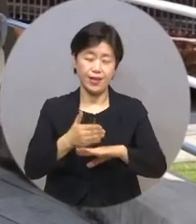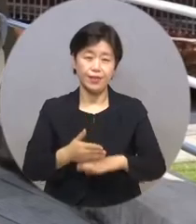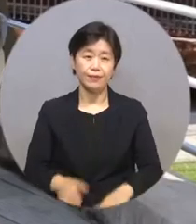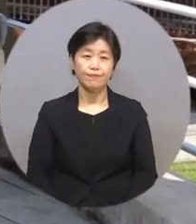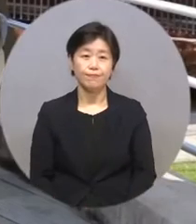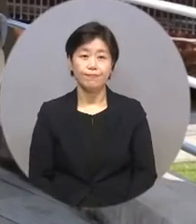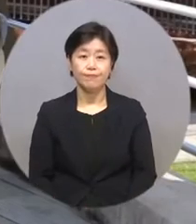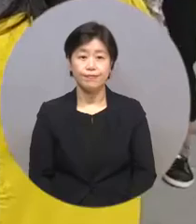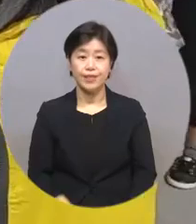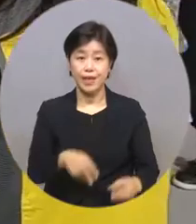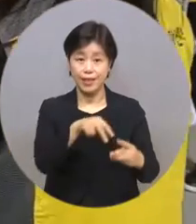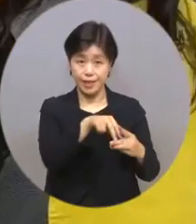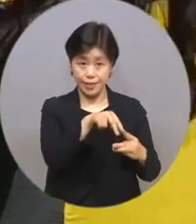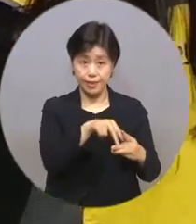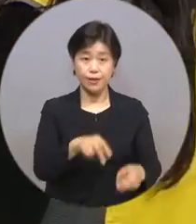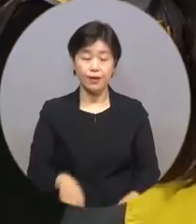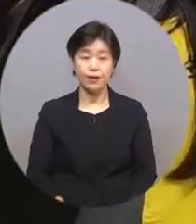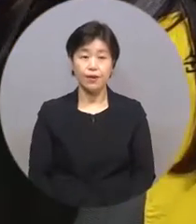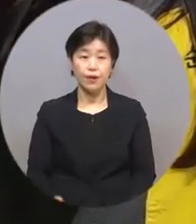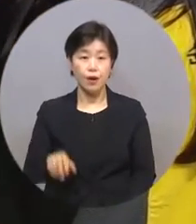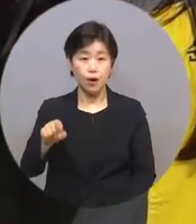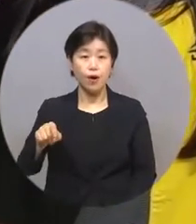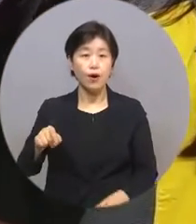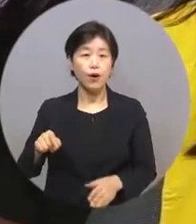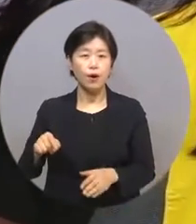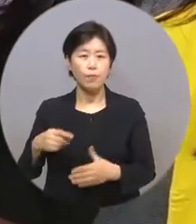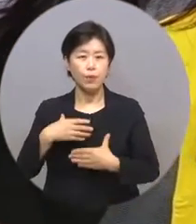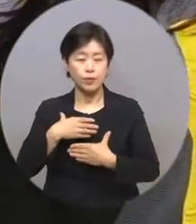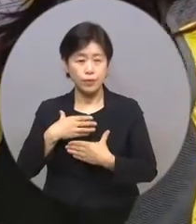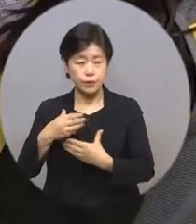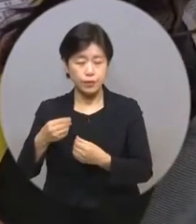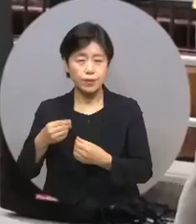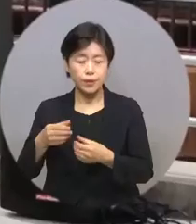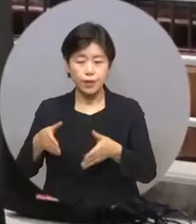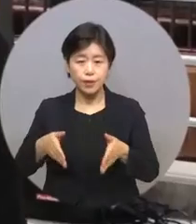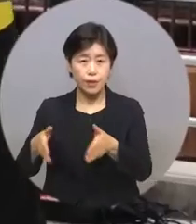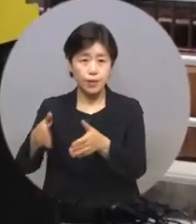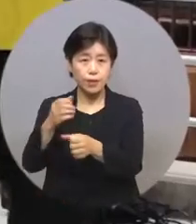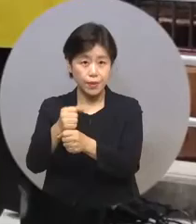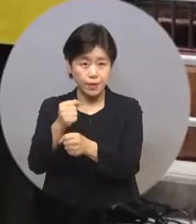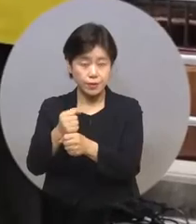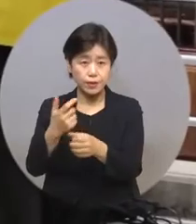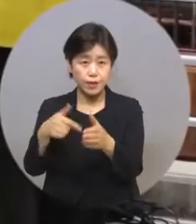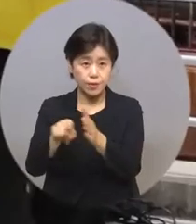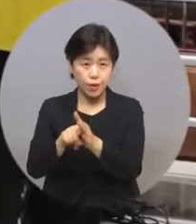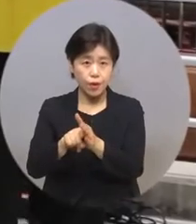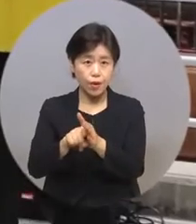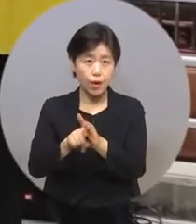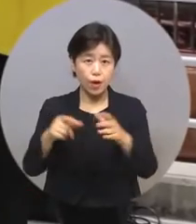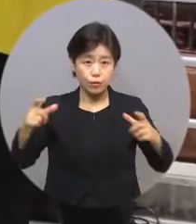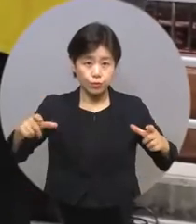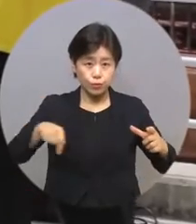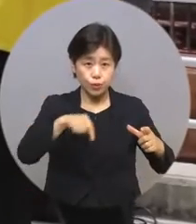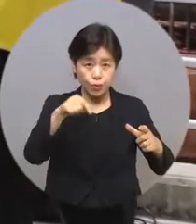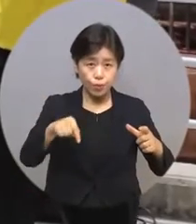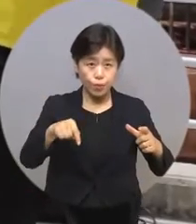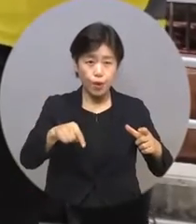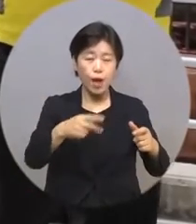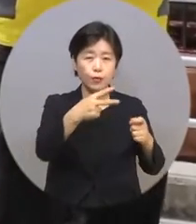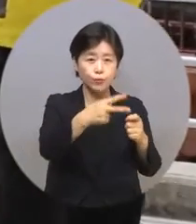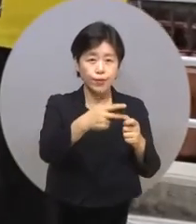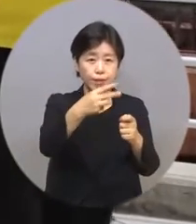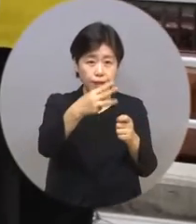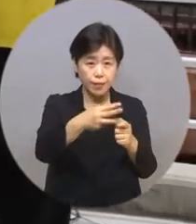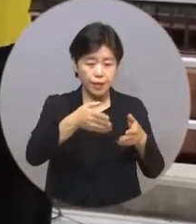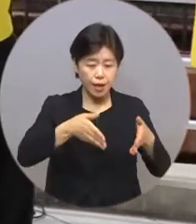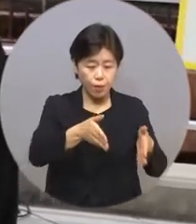순천장애인자립생활센터는 발달장애인 친화거리 조성을 위한 연대단체를 결성하고 순천의 전 지역을 대상으로 제2,